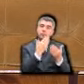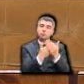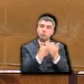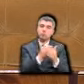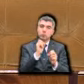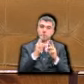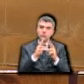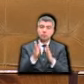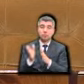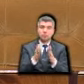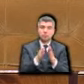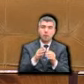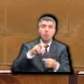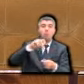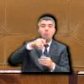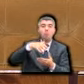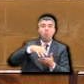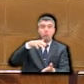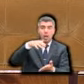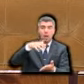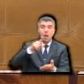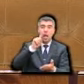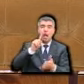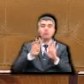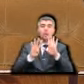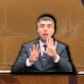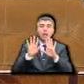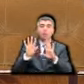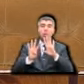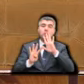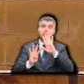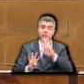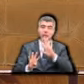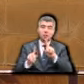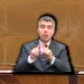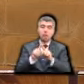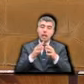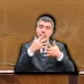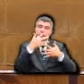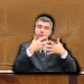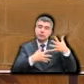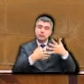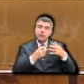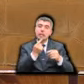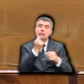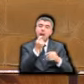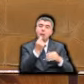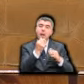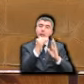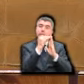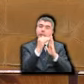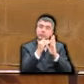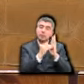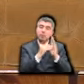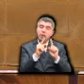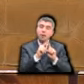بغاز البوطان كاينه منكر كبير، 1995 كاينه بنيه الاسعار. هاد بنيه الاسعار اش كانت مبنيه؟ مبنيه ان الدوله